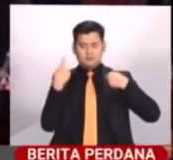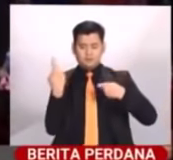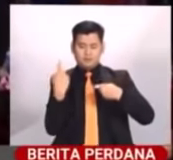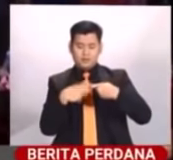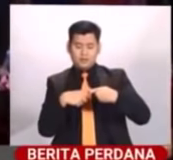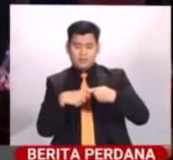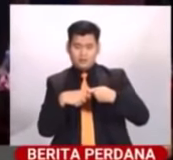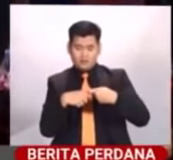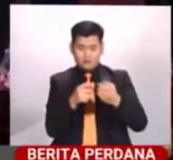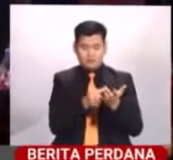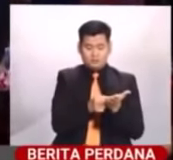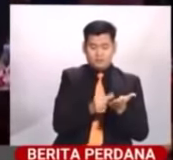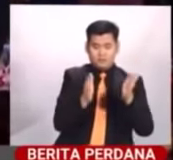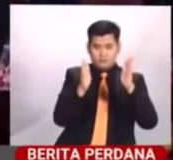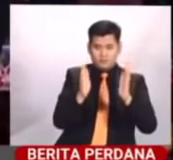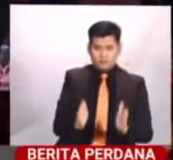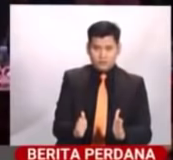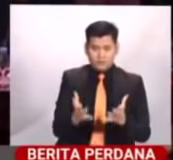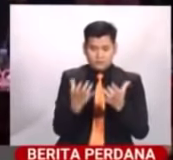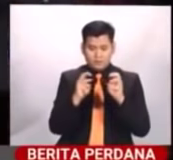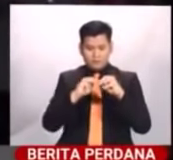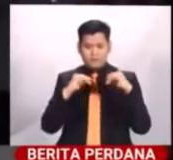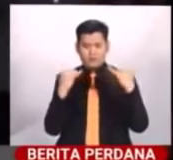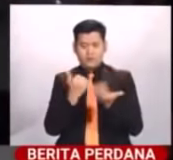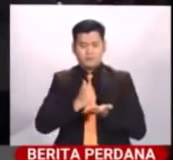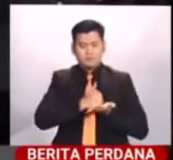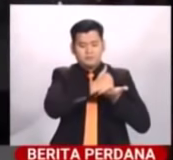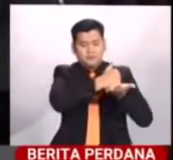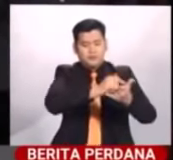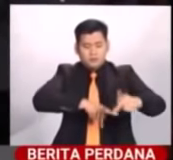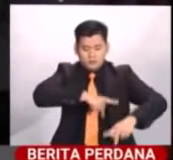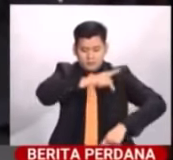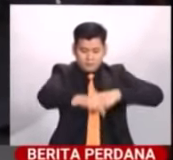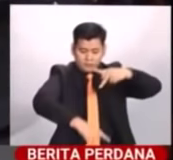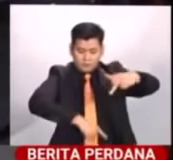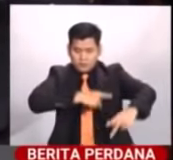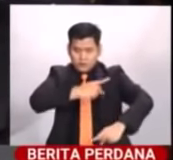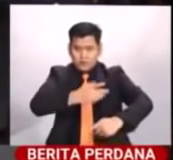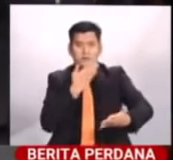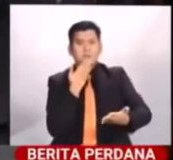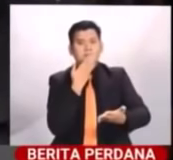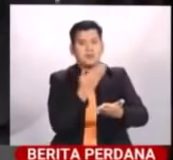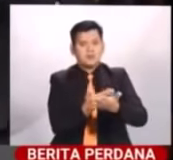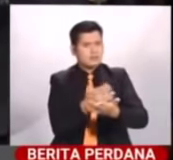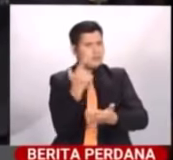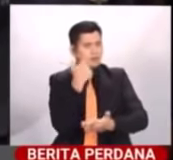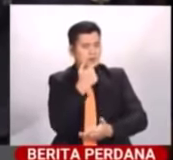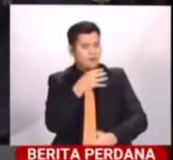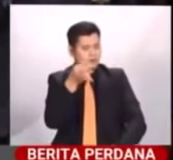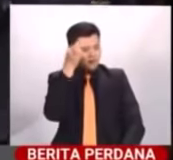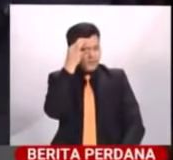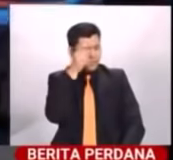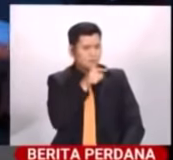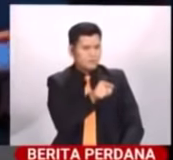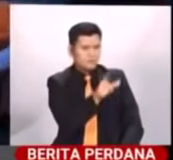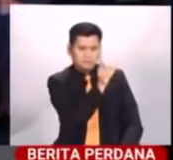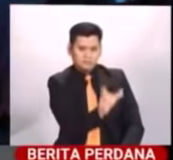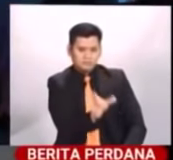Mengenai isu penagih dadah, Tun Dr. Mahathir mahu masyarakat turut membantu proses pemulihan golongan itu dan tidak menganggap mereka sebagai